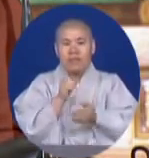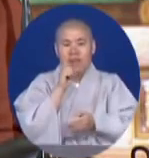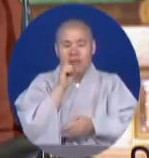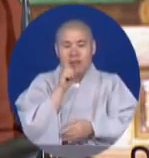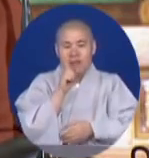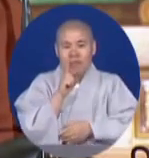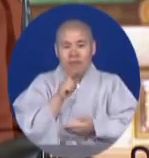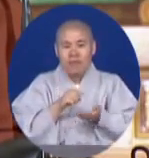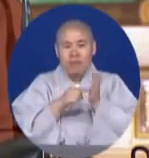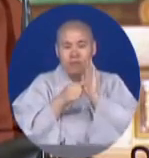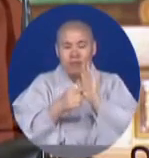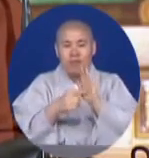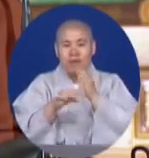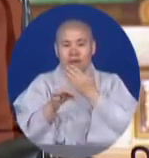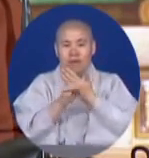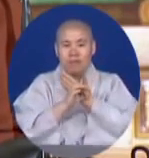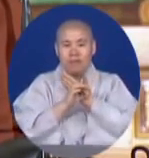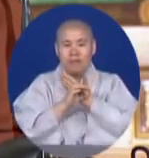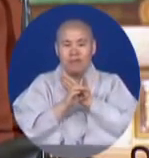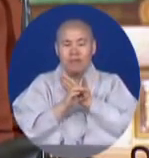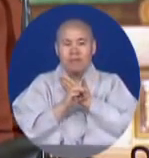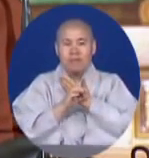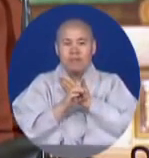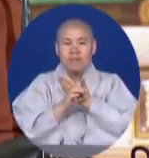한마디로 표현할 때